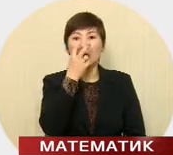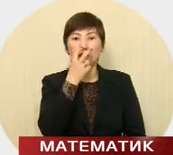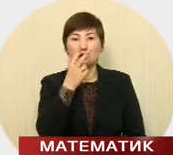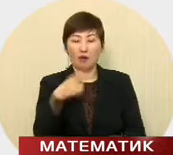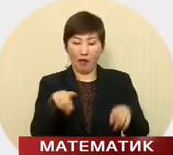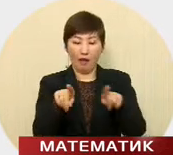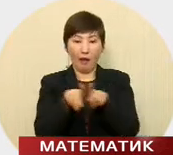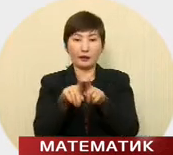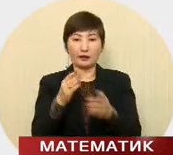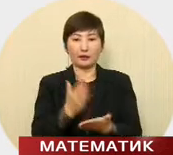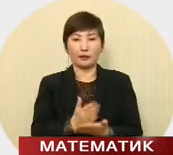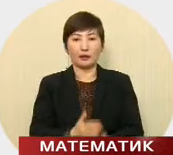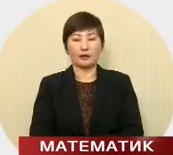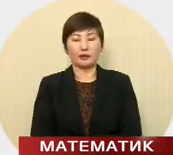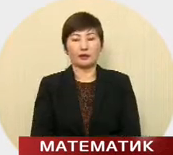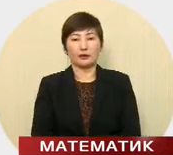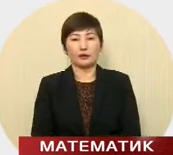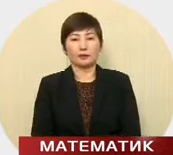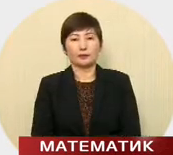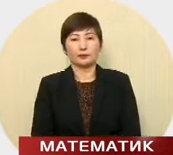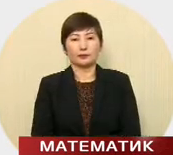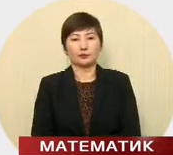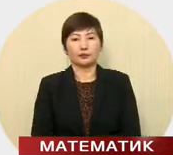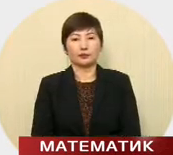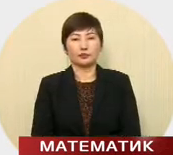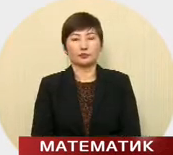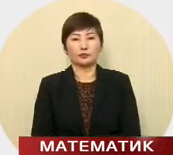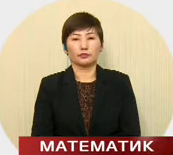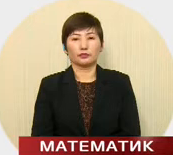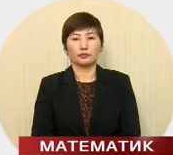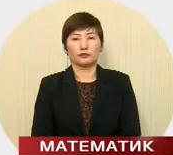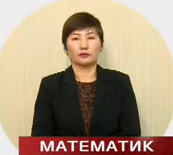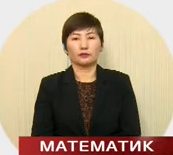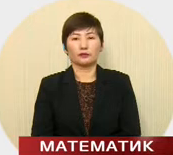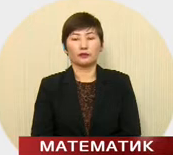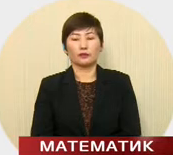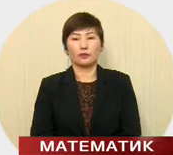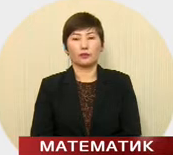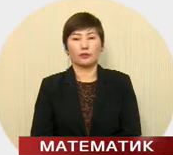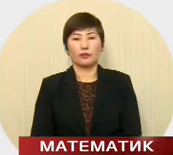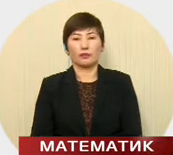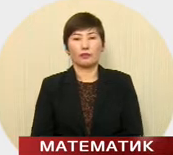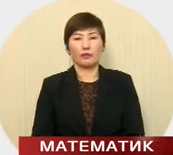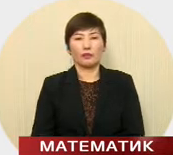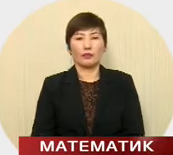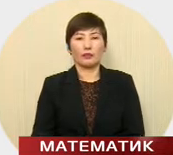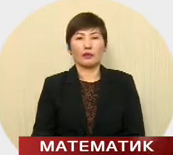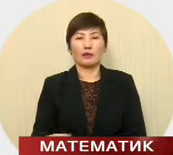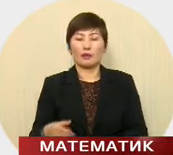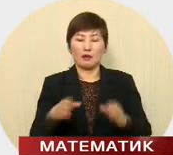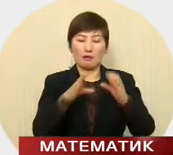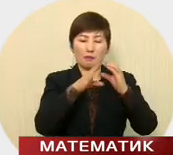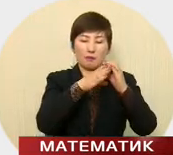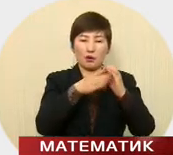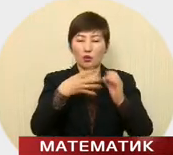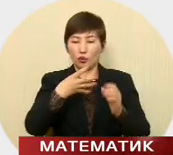тэнцүү хэмжээтэй байгаа нь харагдаж байна. За өөрөлдөх юм бол энэ хоёр маань нийлээд нийт дугуйн 1/4 хэсгийг илэрхийлж байна гэсэн